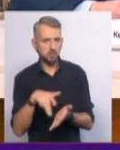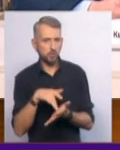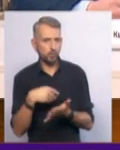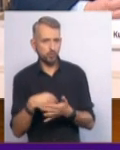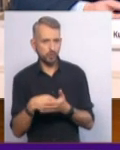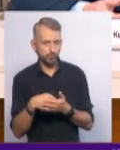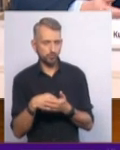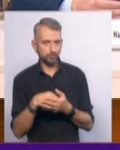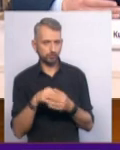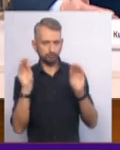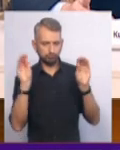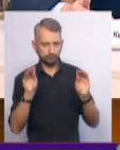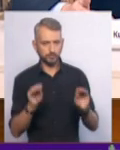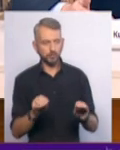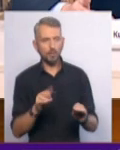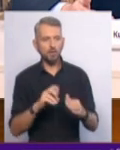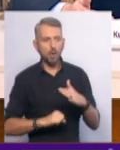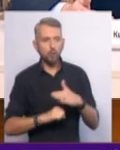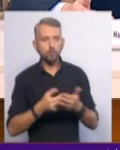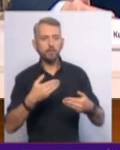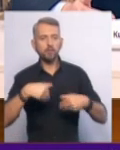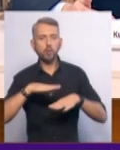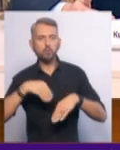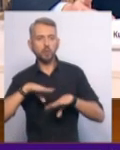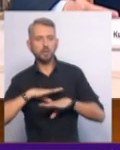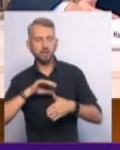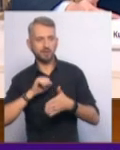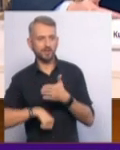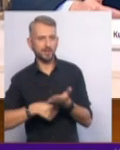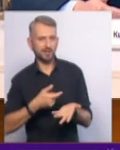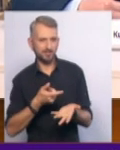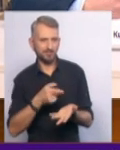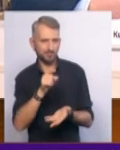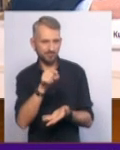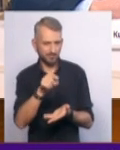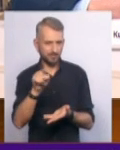бюджету. На основі тих пропозицій, які подають безпосередньо, вони